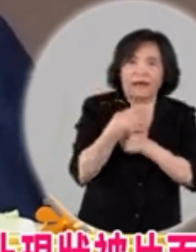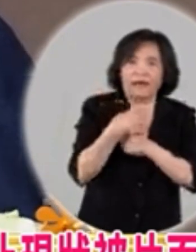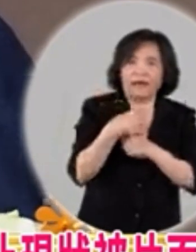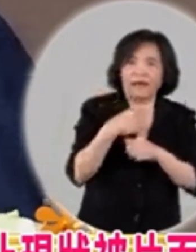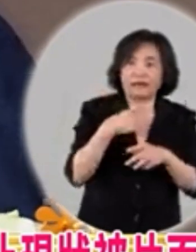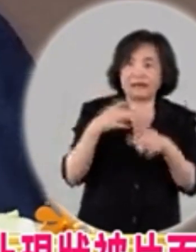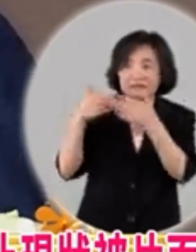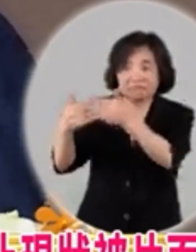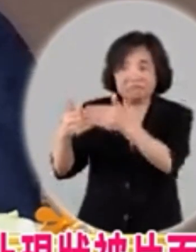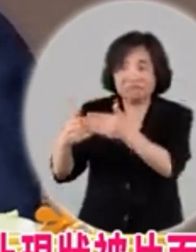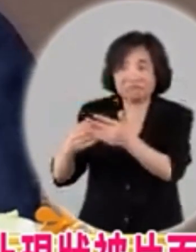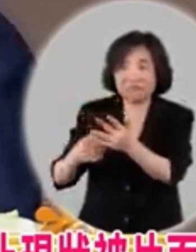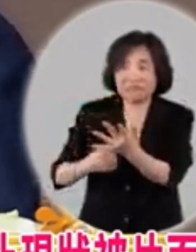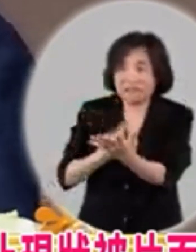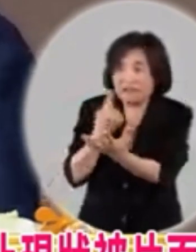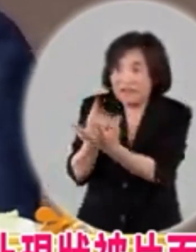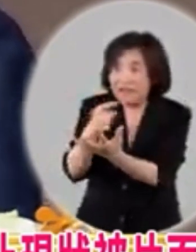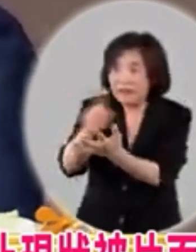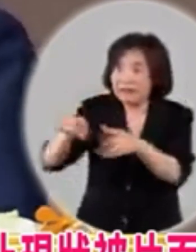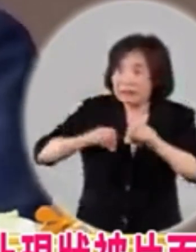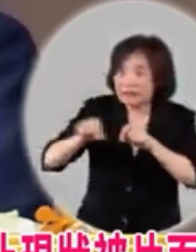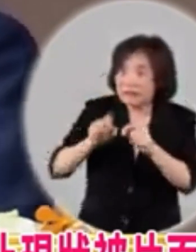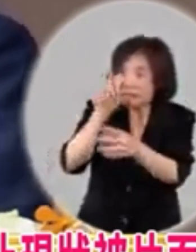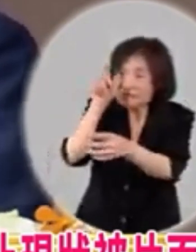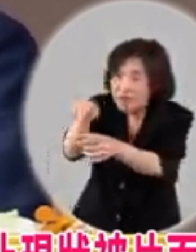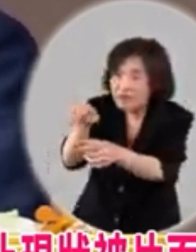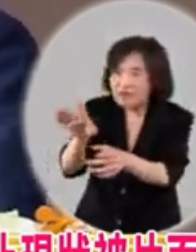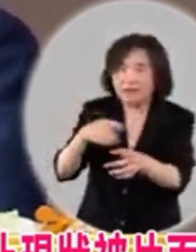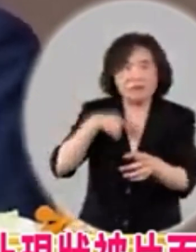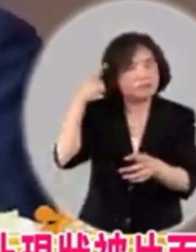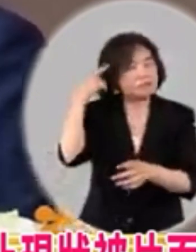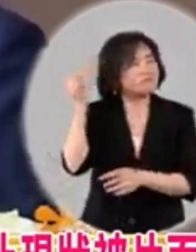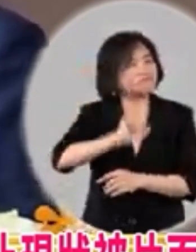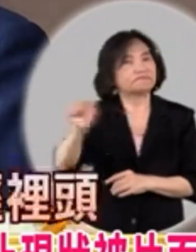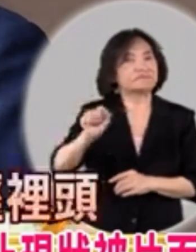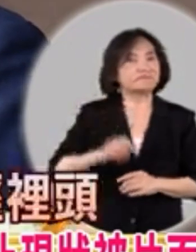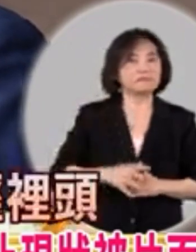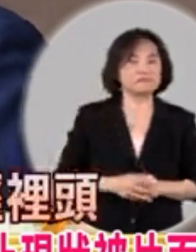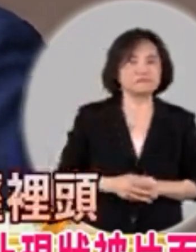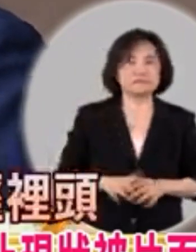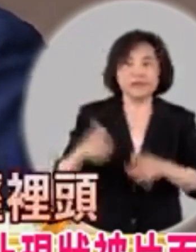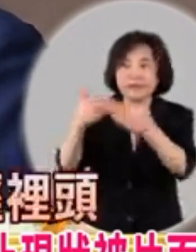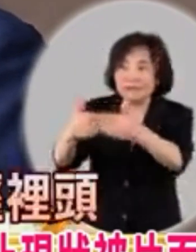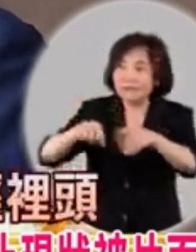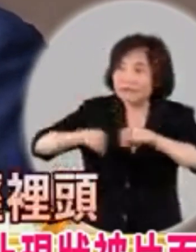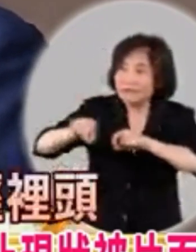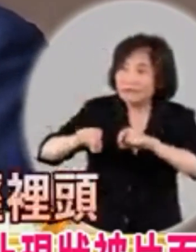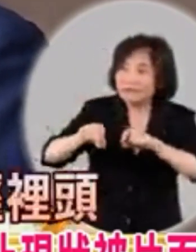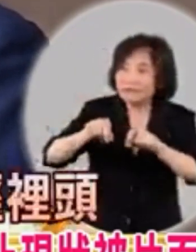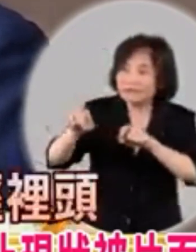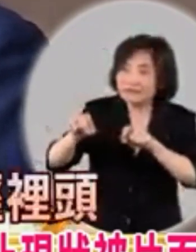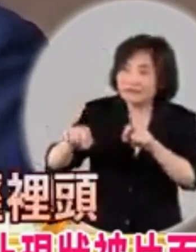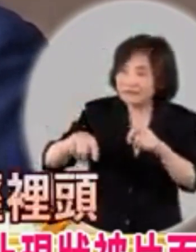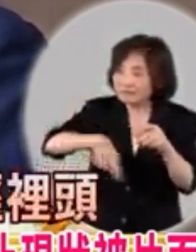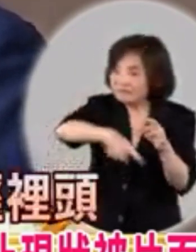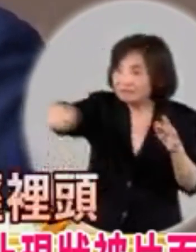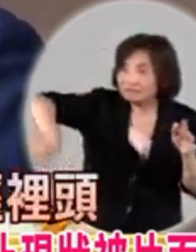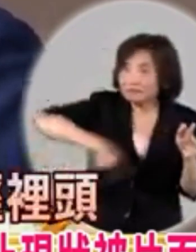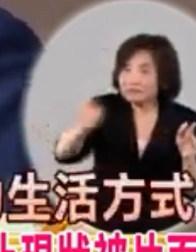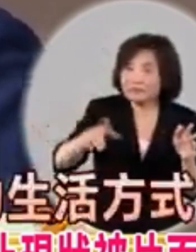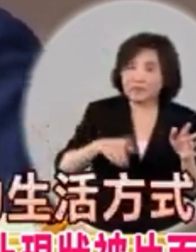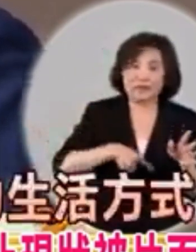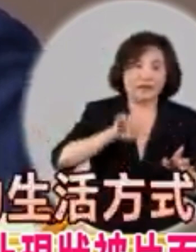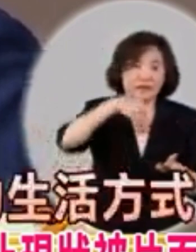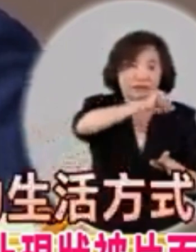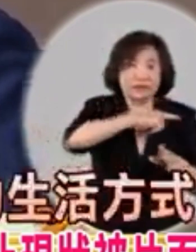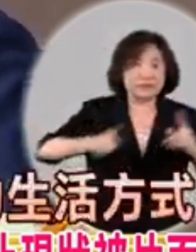中国所设定的路径。因为中国所设定的路径里头不会有台湾的